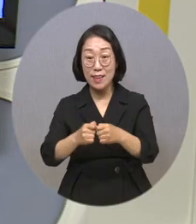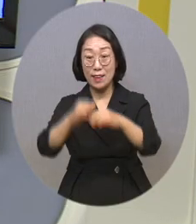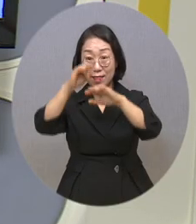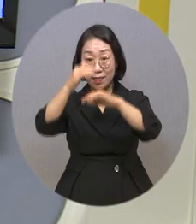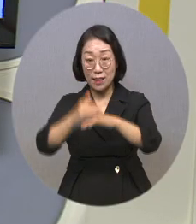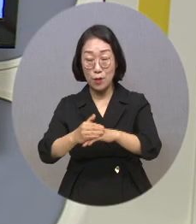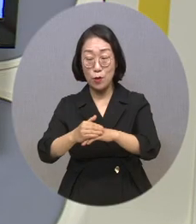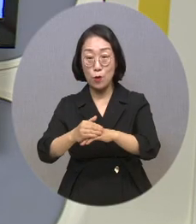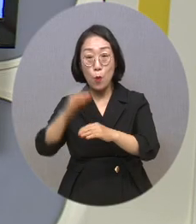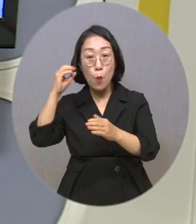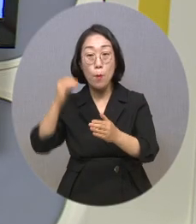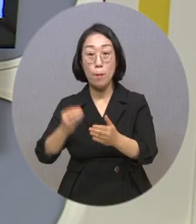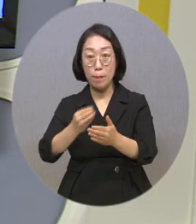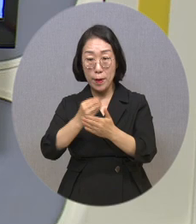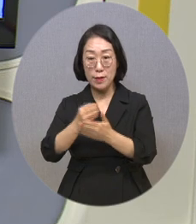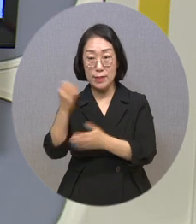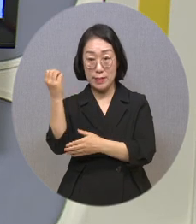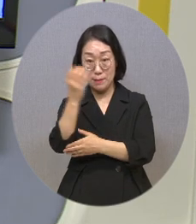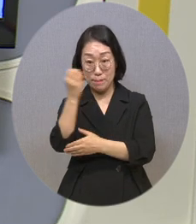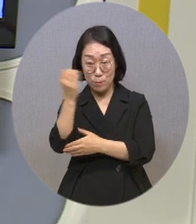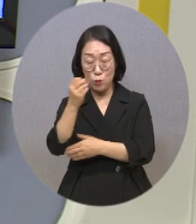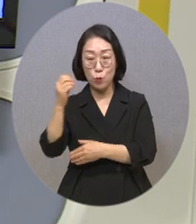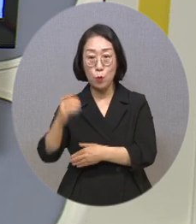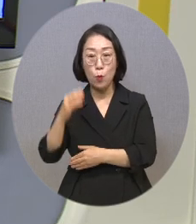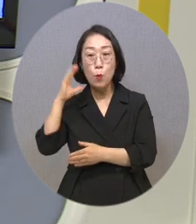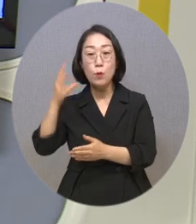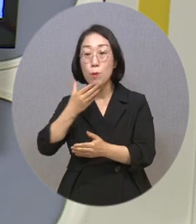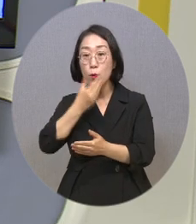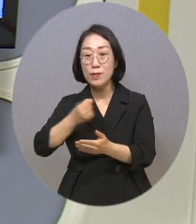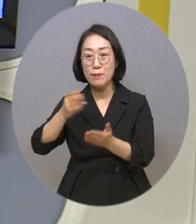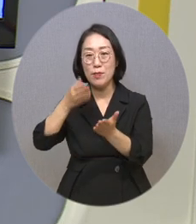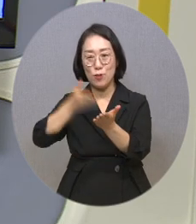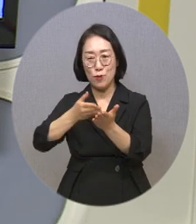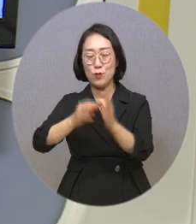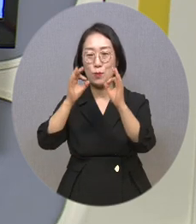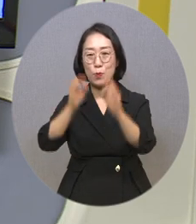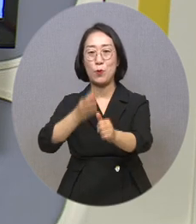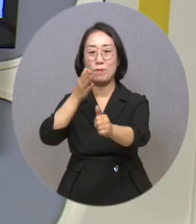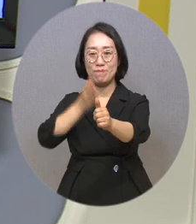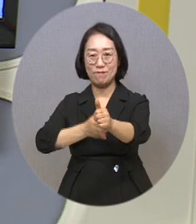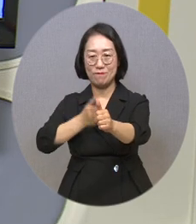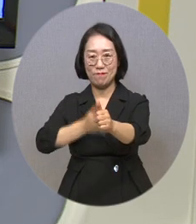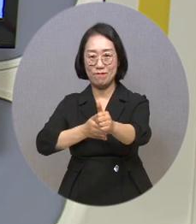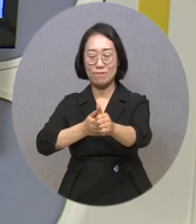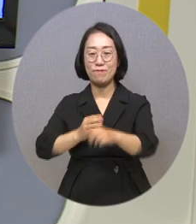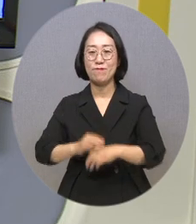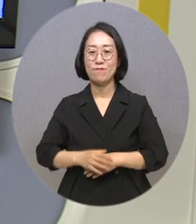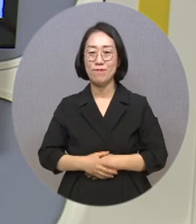사항은 웰페어 뉴스 홈페이지와 장애인신문, 복지TV 뉴스를 통해 확인할 수 있습니다.